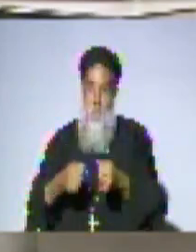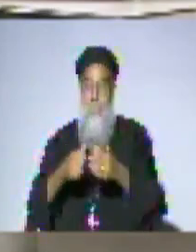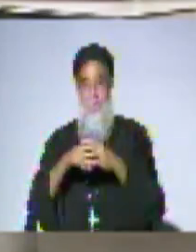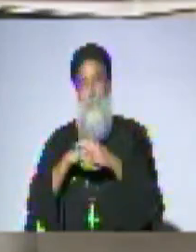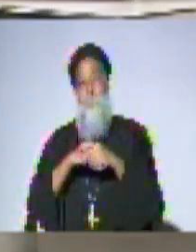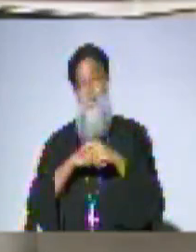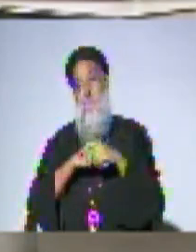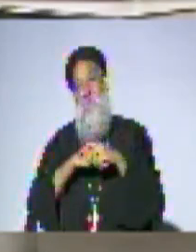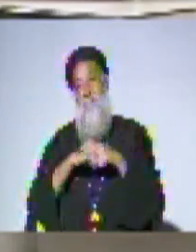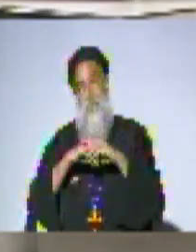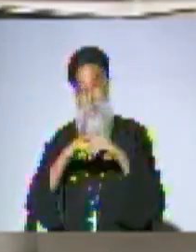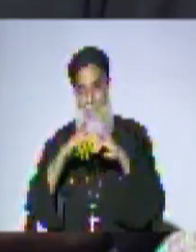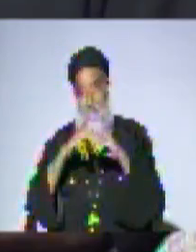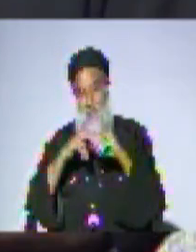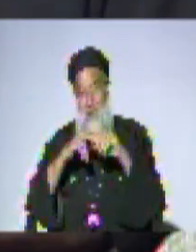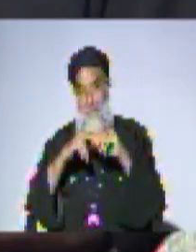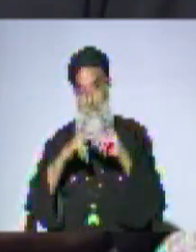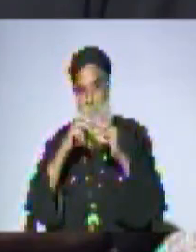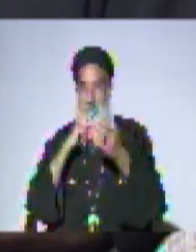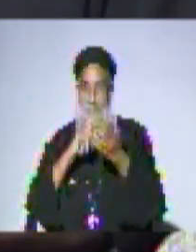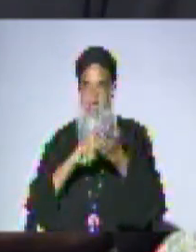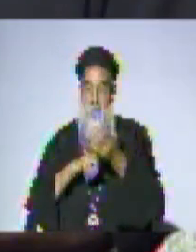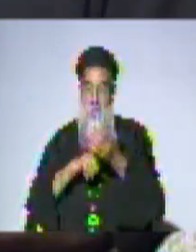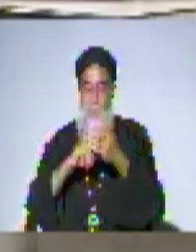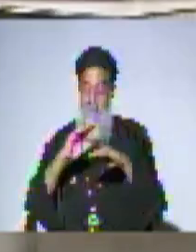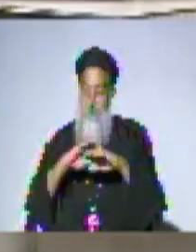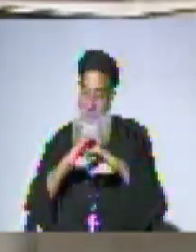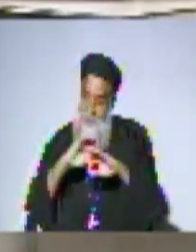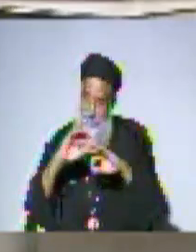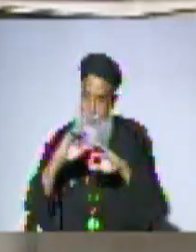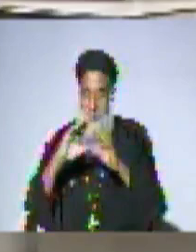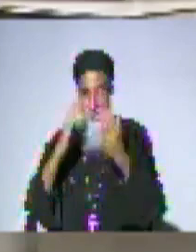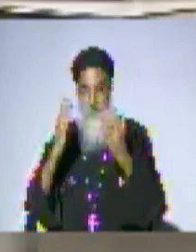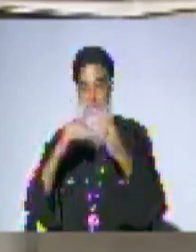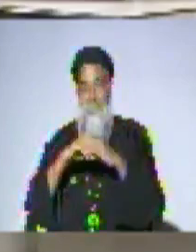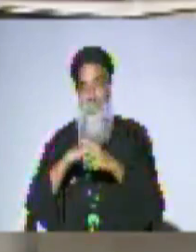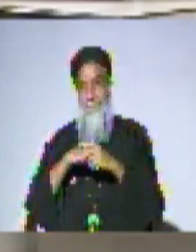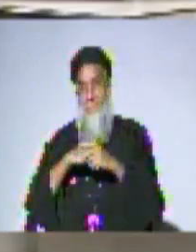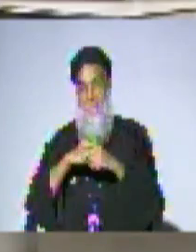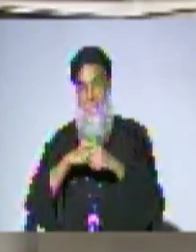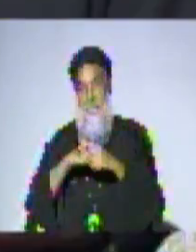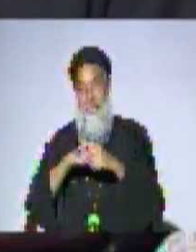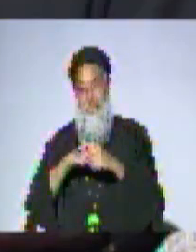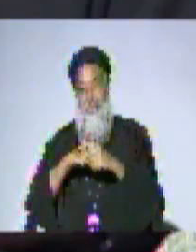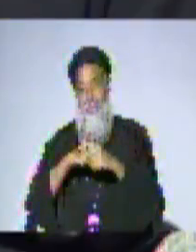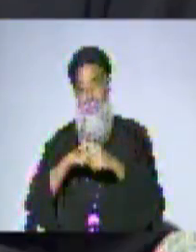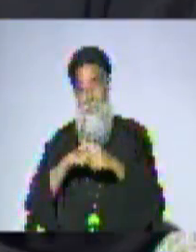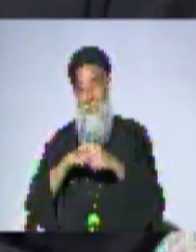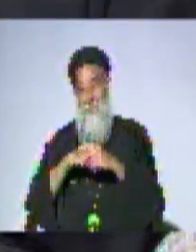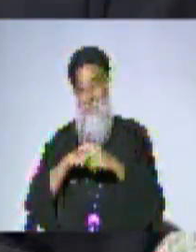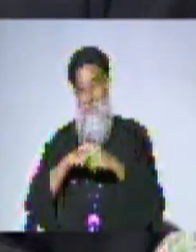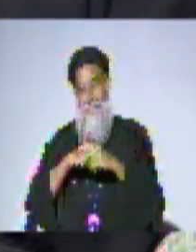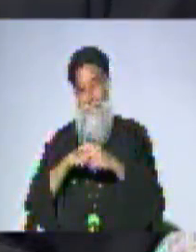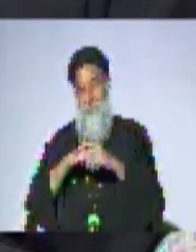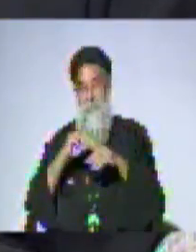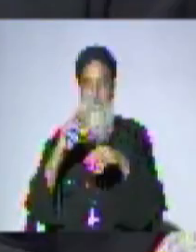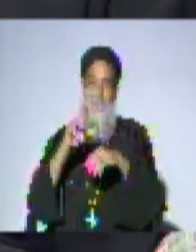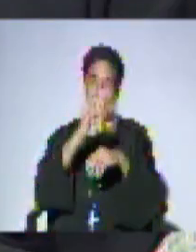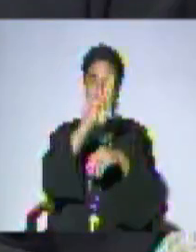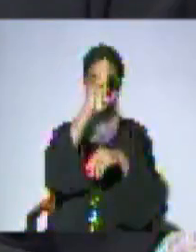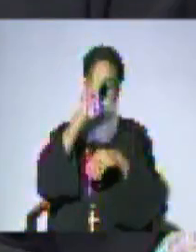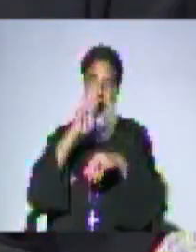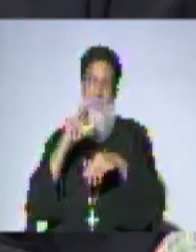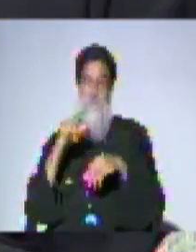يعني. لكن مفروض نحترم القراءات، لا تتغير طبعا. سيدنا، يمكن السؤال الاولاني بتاعه برضه يعني يمكن في